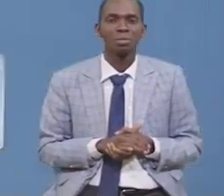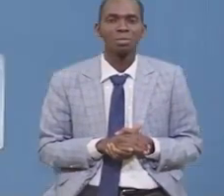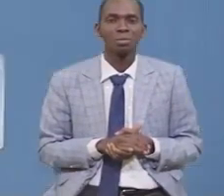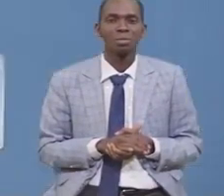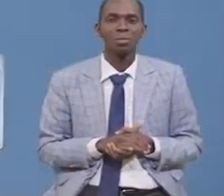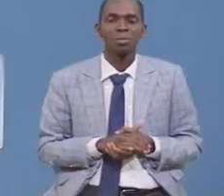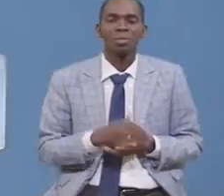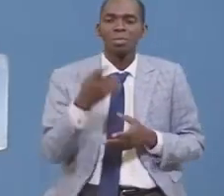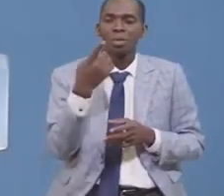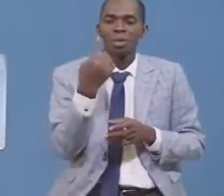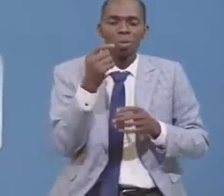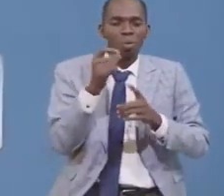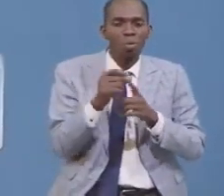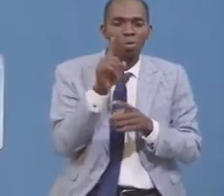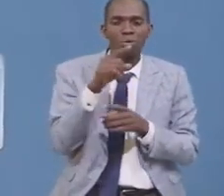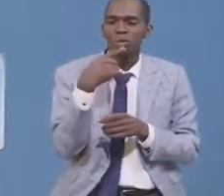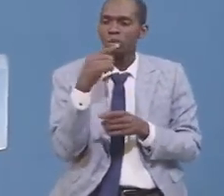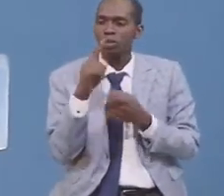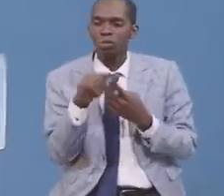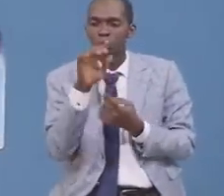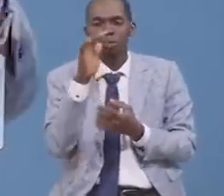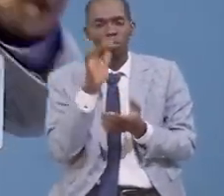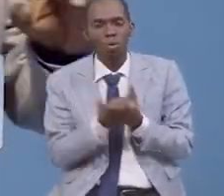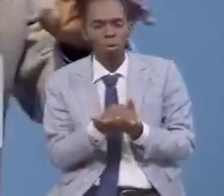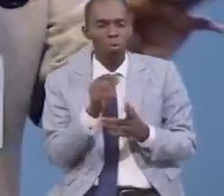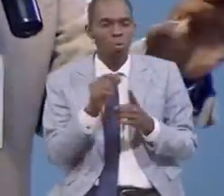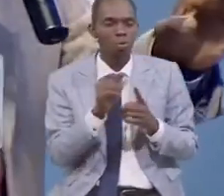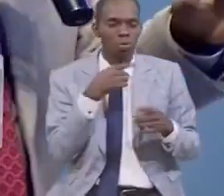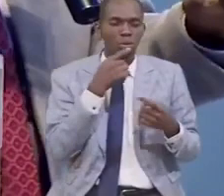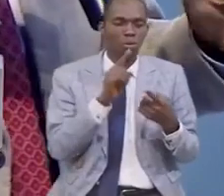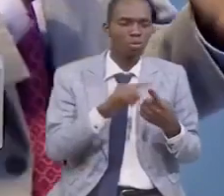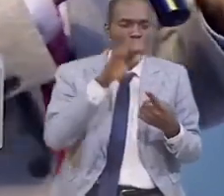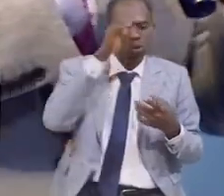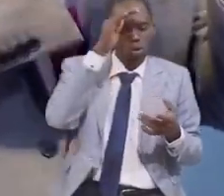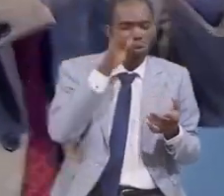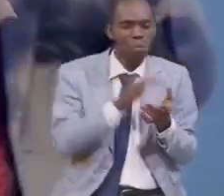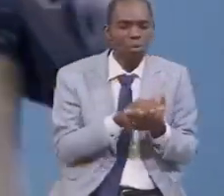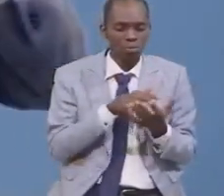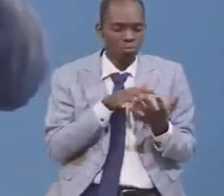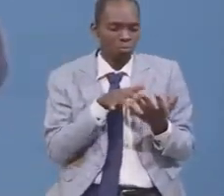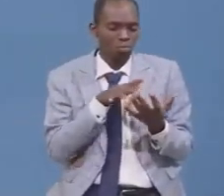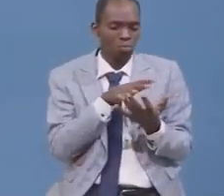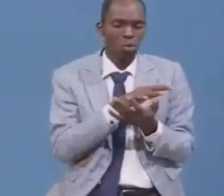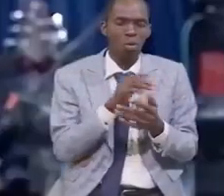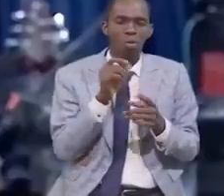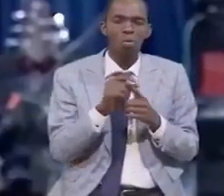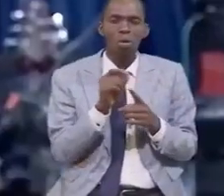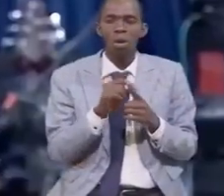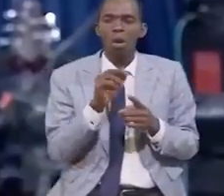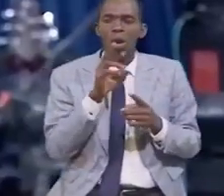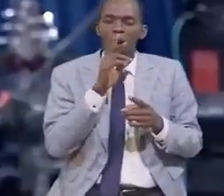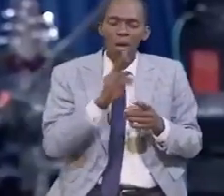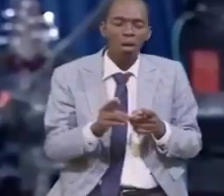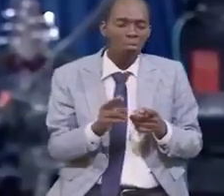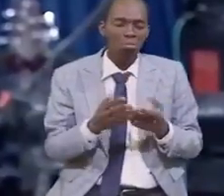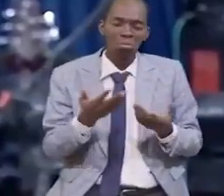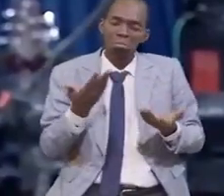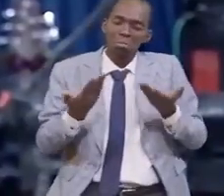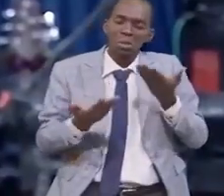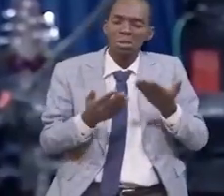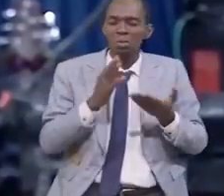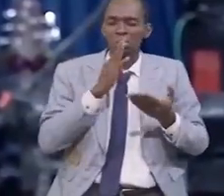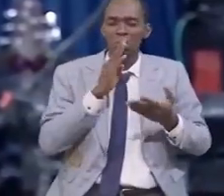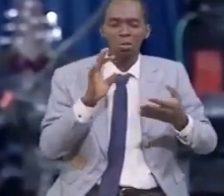words you speak to your wife, the words you speak to your husband, those words can either unite your family